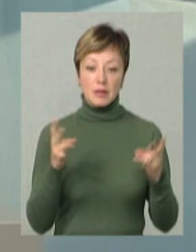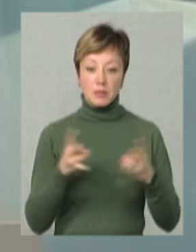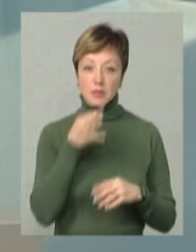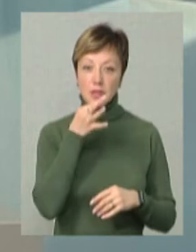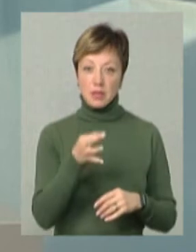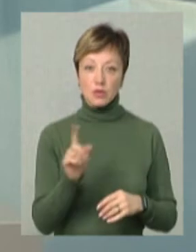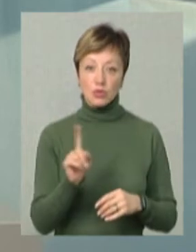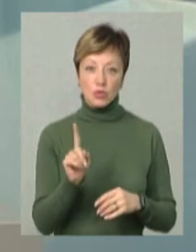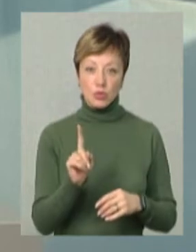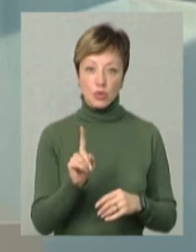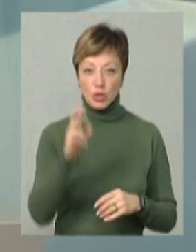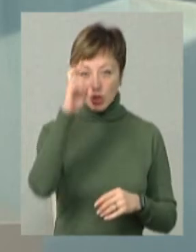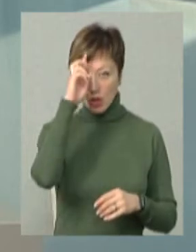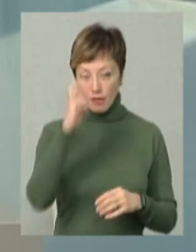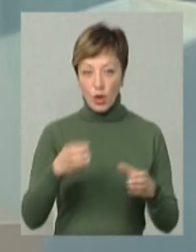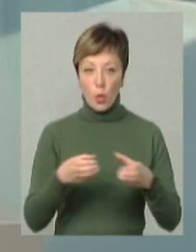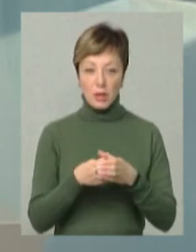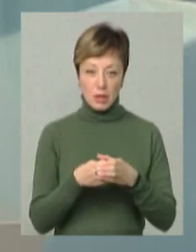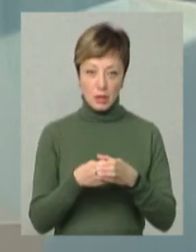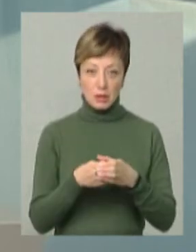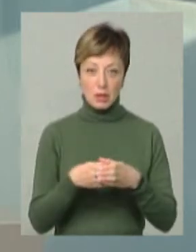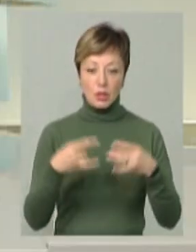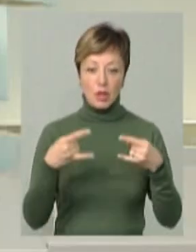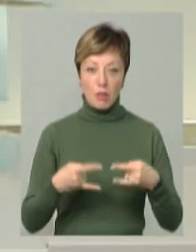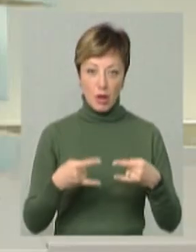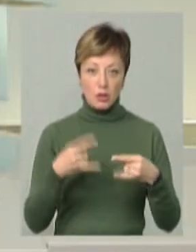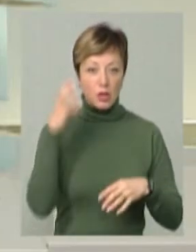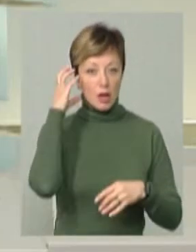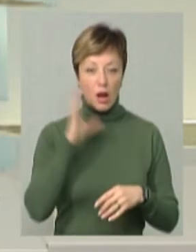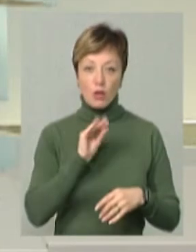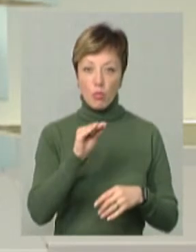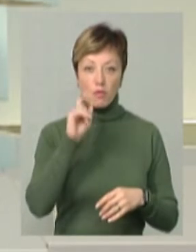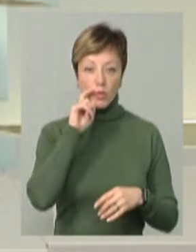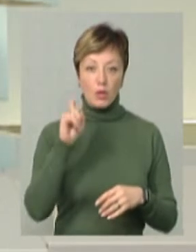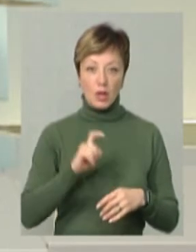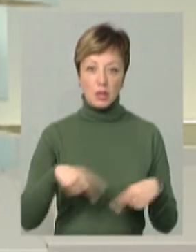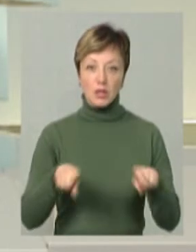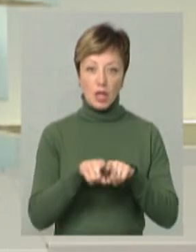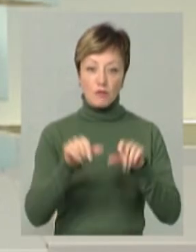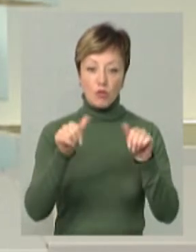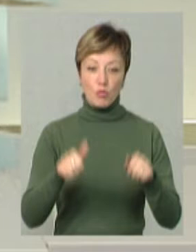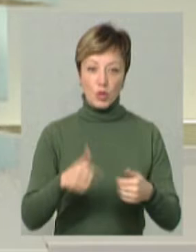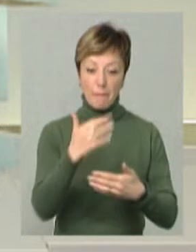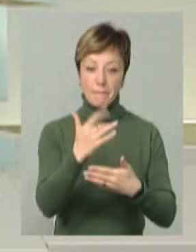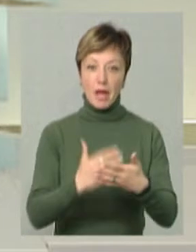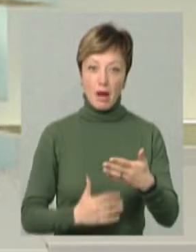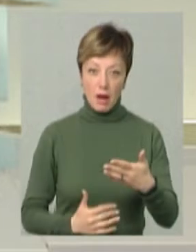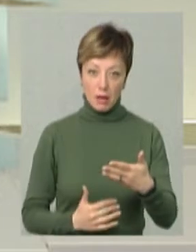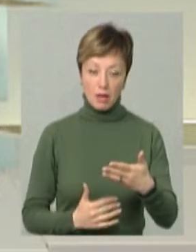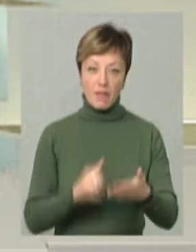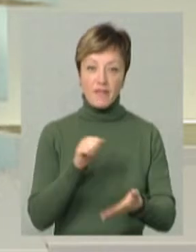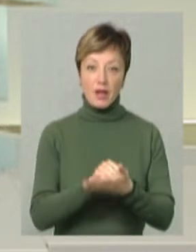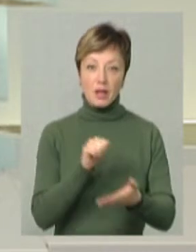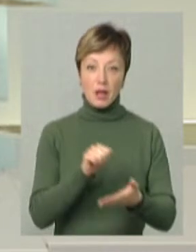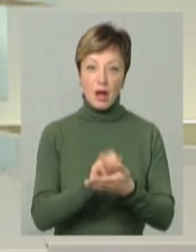зазначити про те, що Державний комітет телебачення та радіомовлення України, він теж формує такий перелік